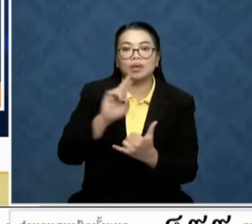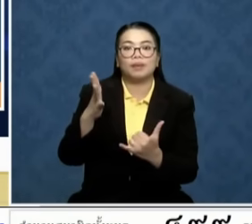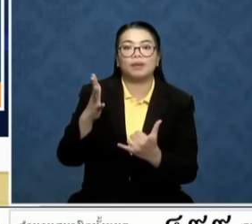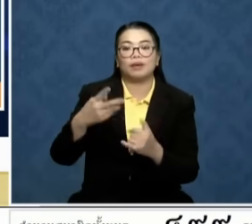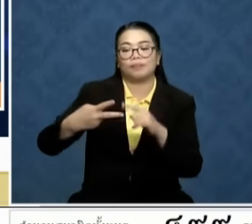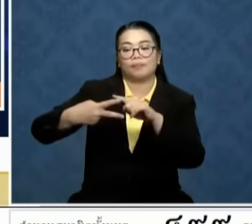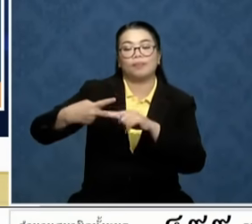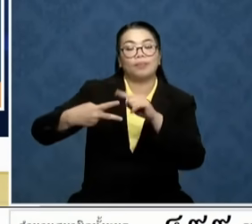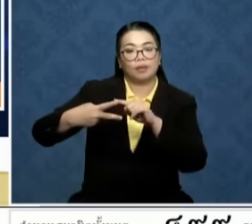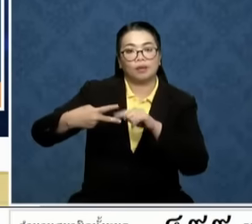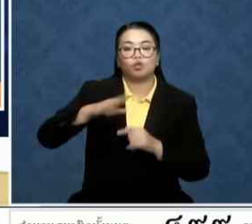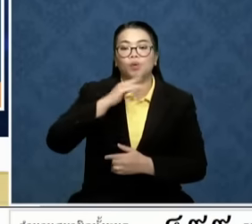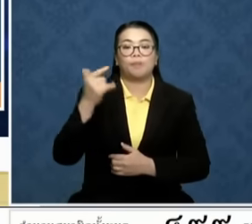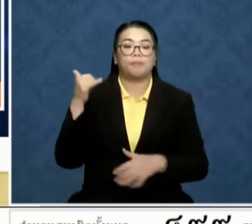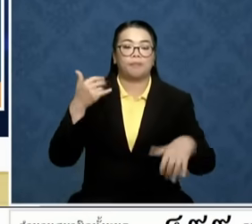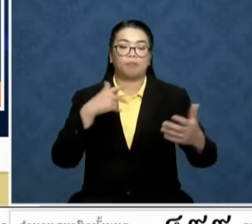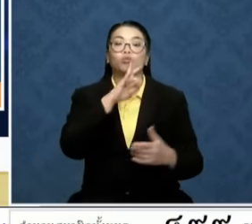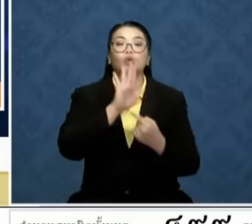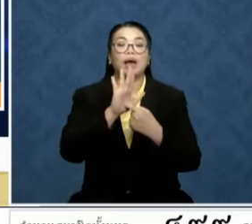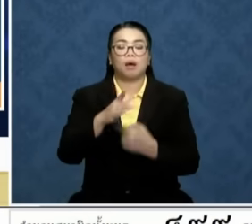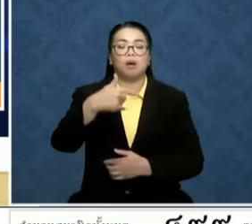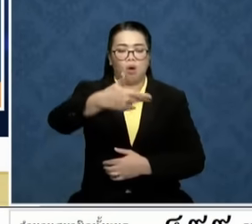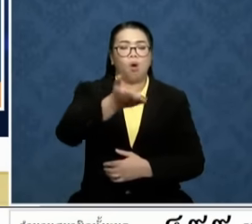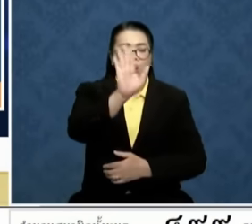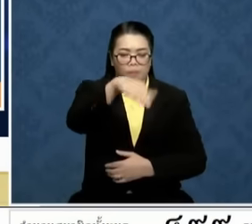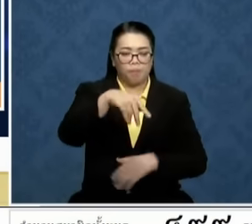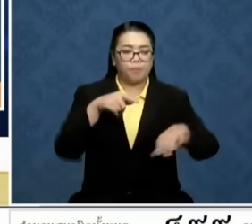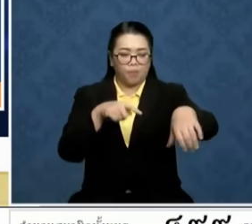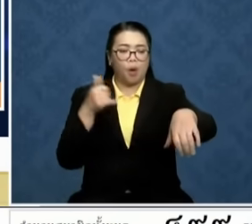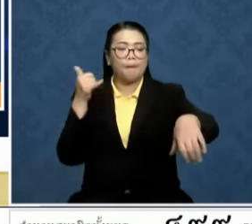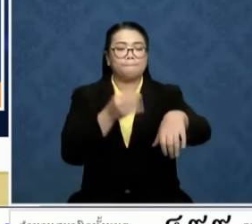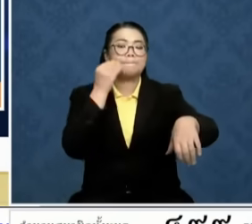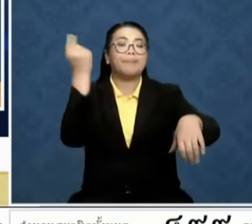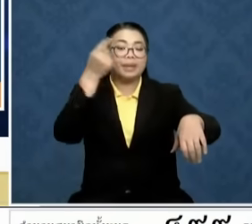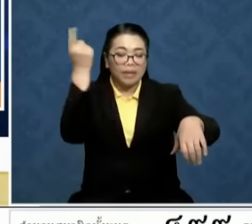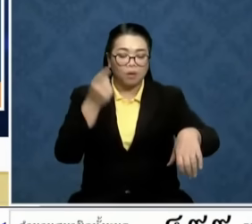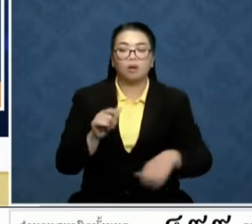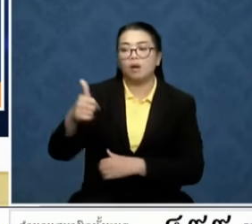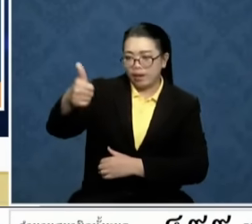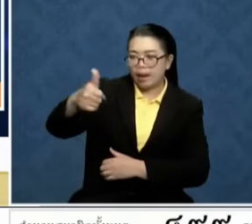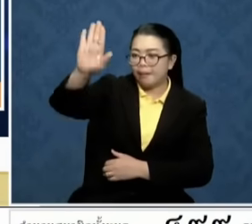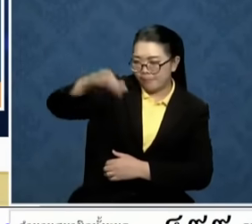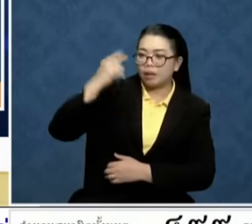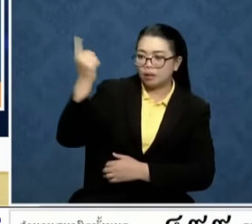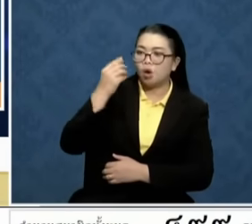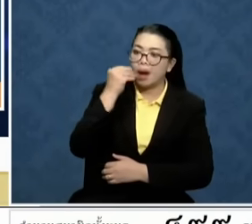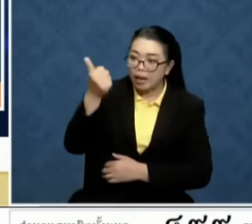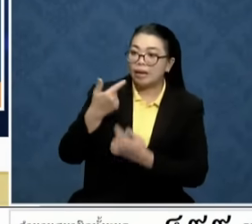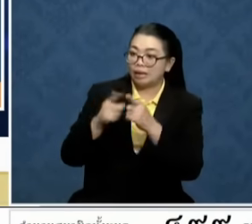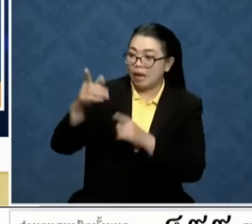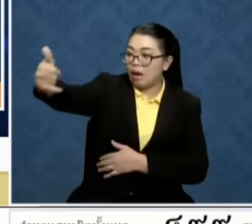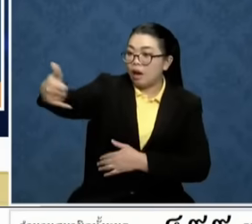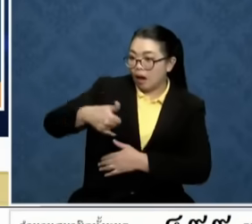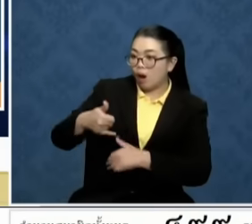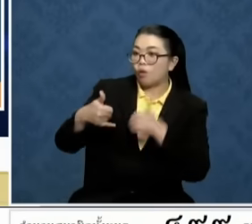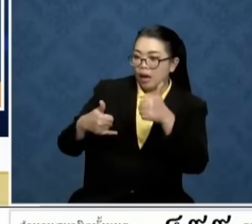ประธานขอมาบ้านผมบอกหมอขอไปเที่ยวบ้านหน่อยผมก็บอกว่าได้ครับท่านประธานครับท่านประธานเข้าบ้าน